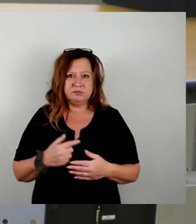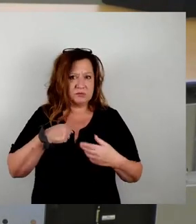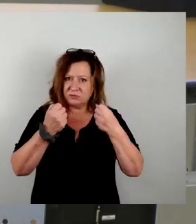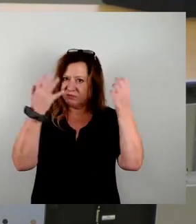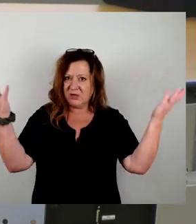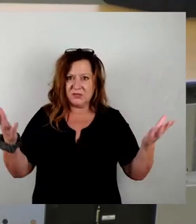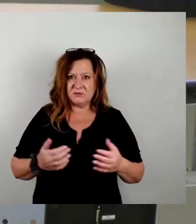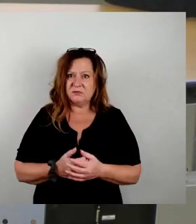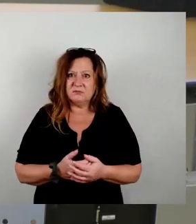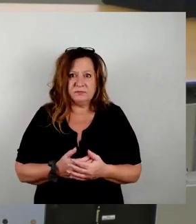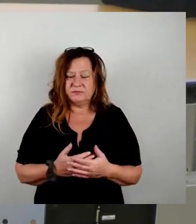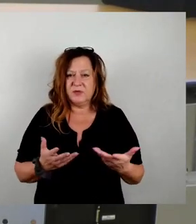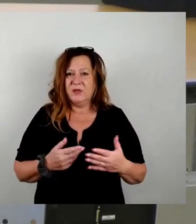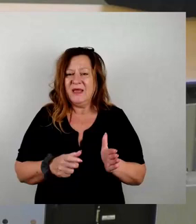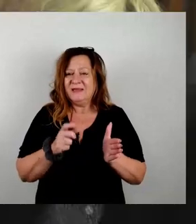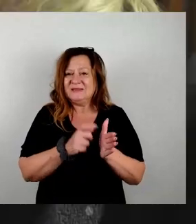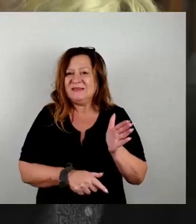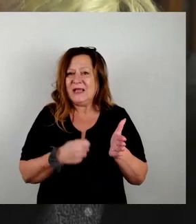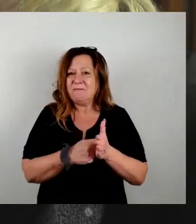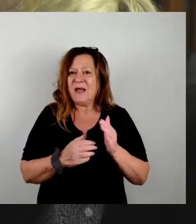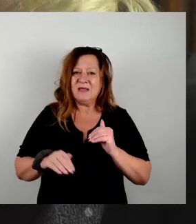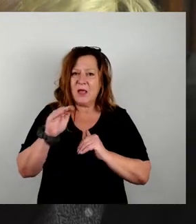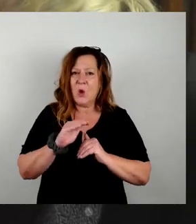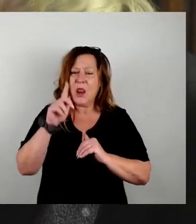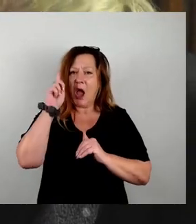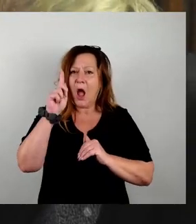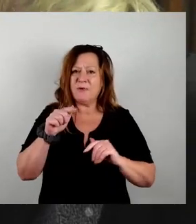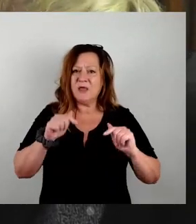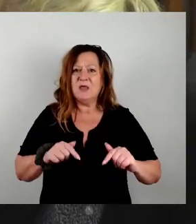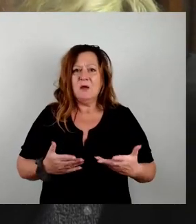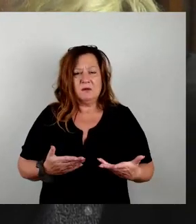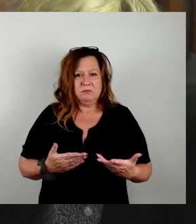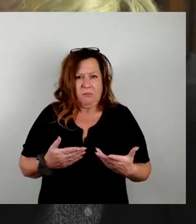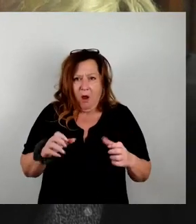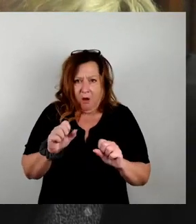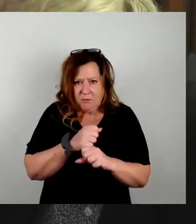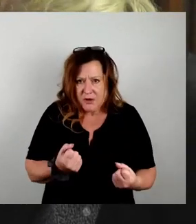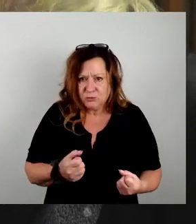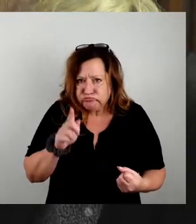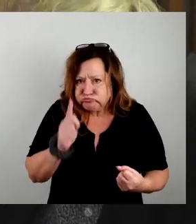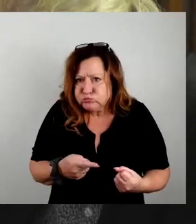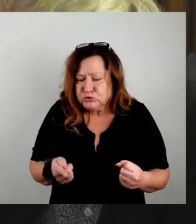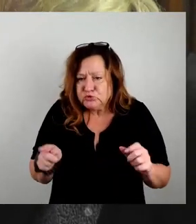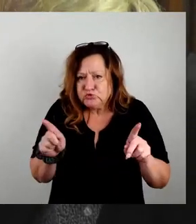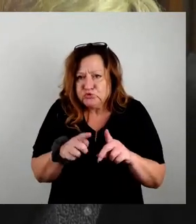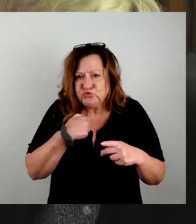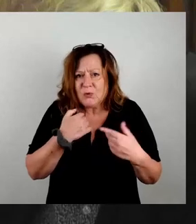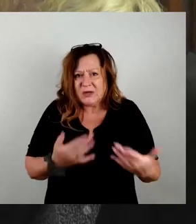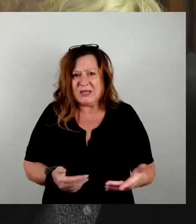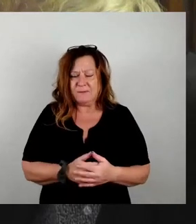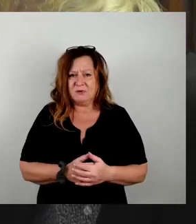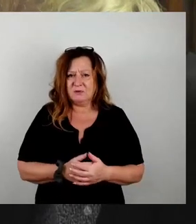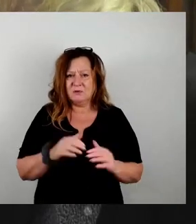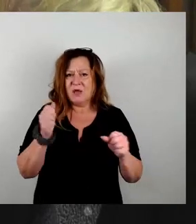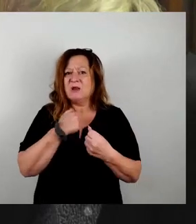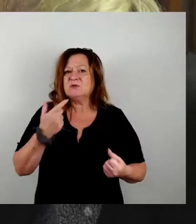die begeistert sind, Ticketpreise zu erhöhen. Aber an dieser Stelle bleibt uns gar nichts anderes übrig. Und dass natürlich Teile dieses Stadtrates sagen, wunderbar, dann